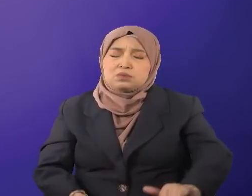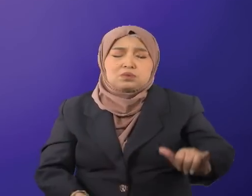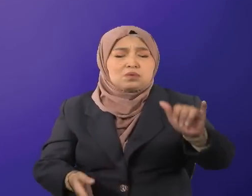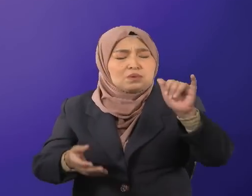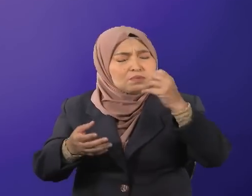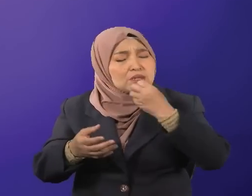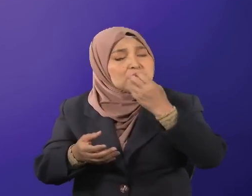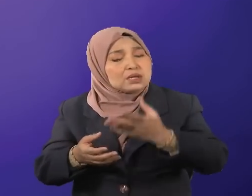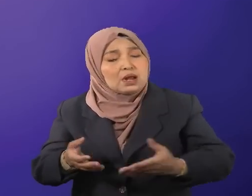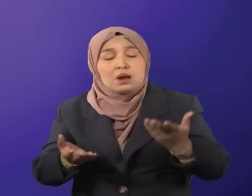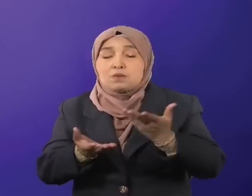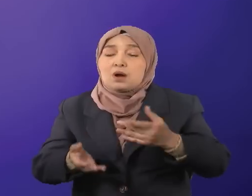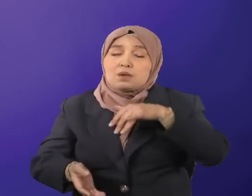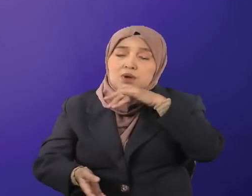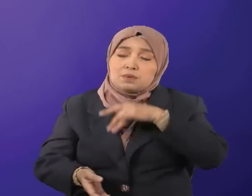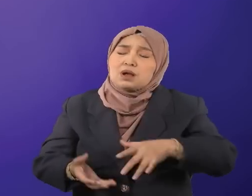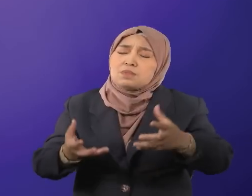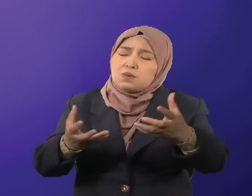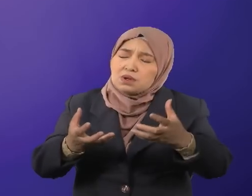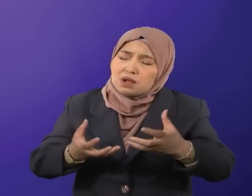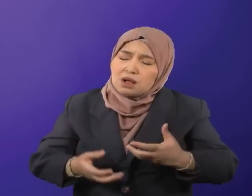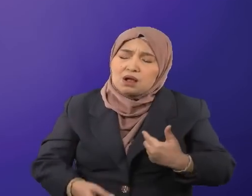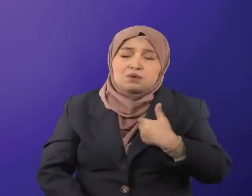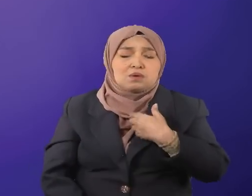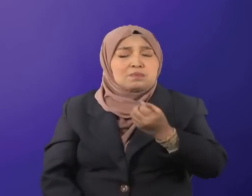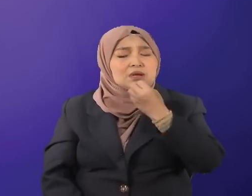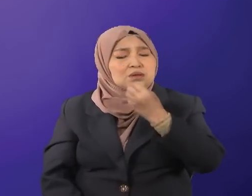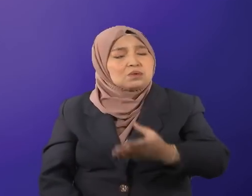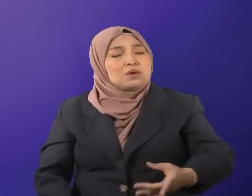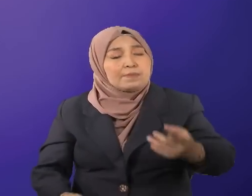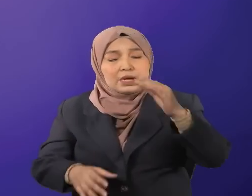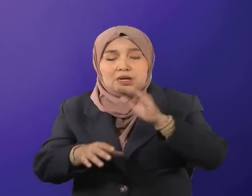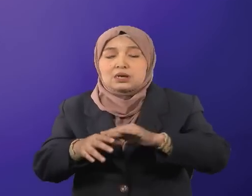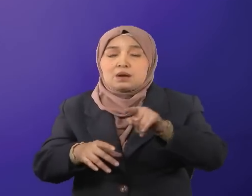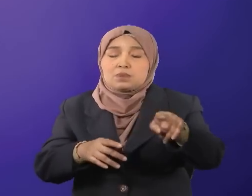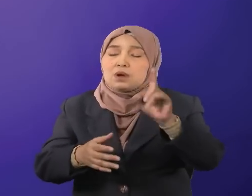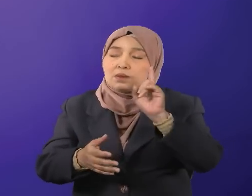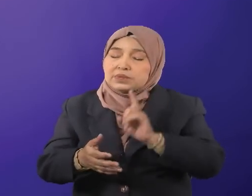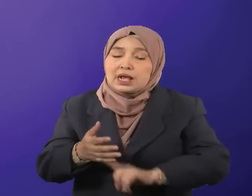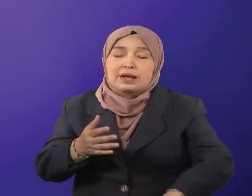للذين اتقوا عند ربهم